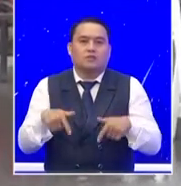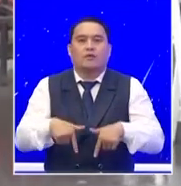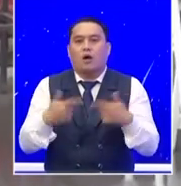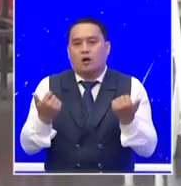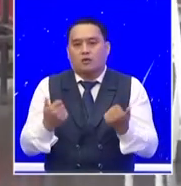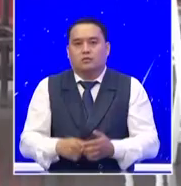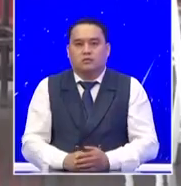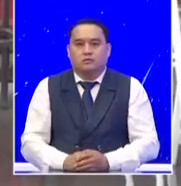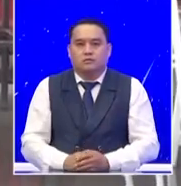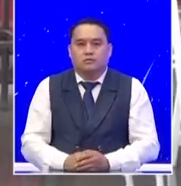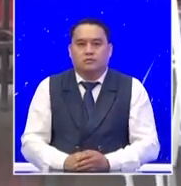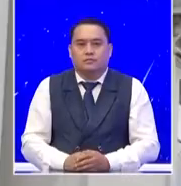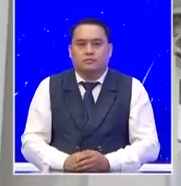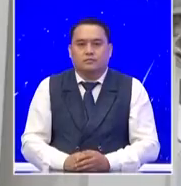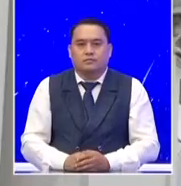гостиниц и границ.